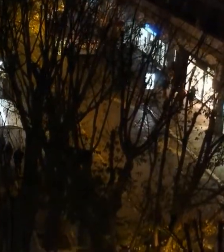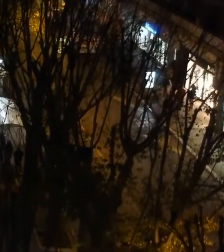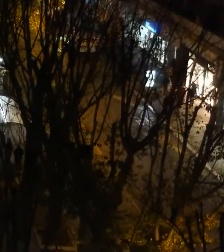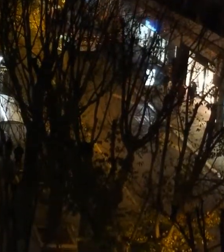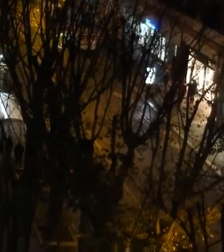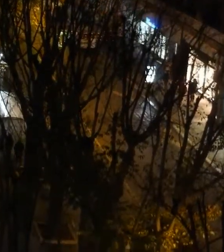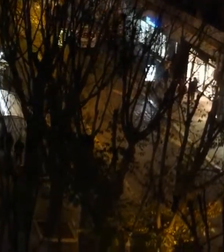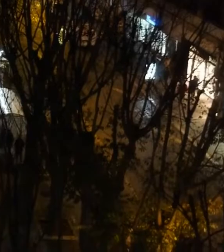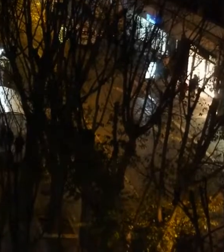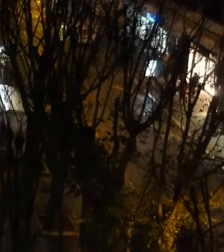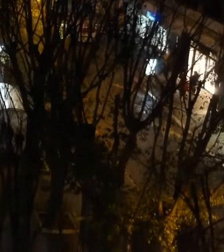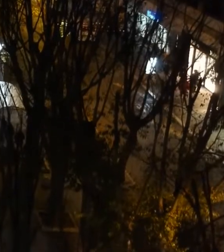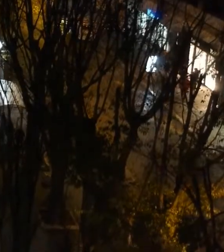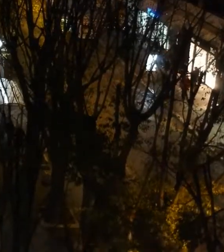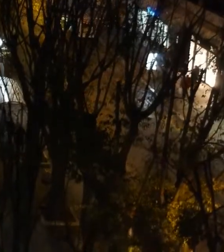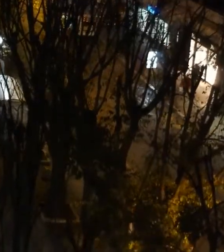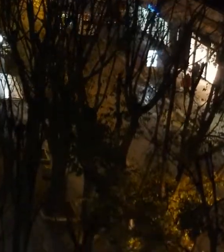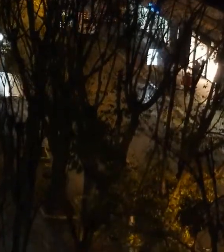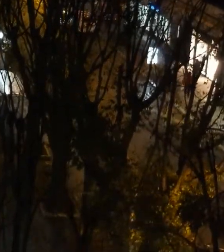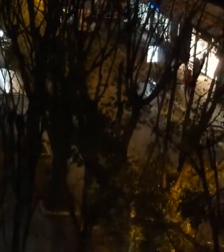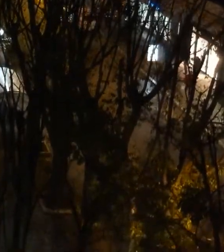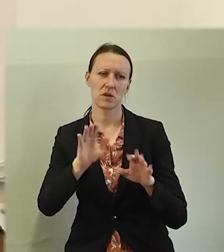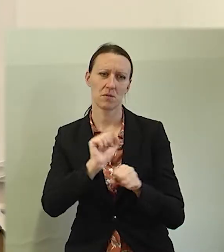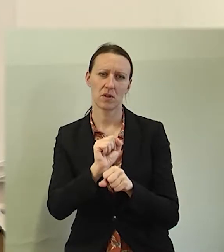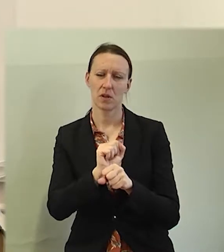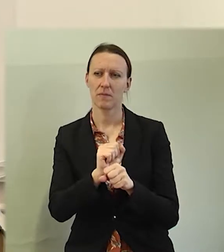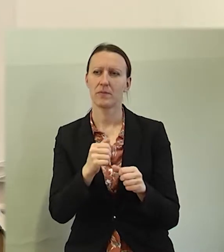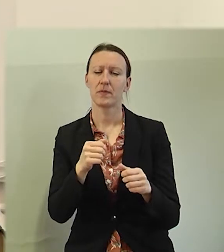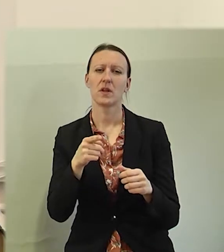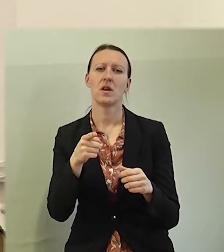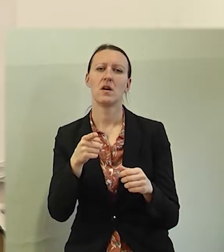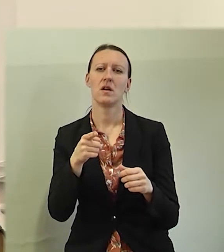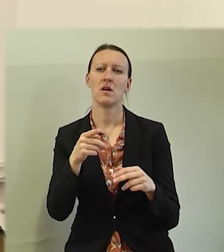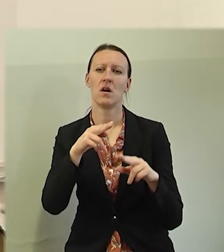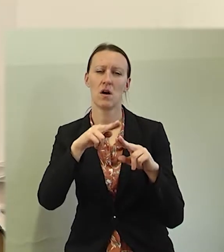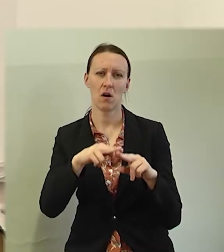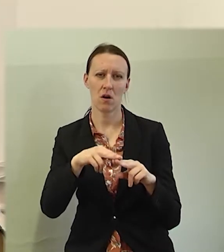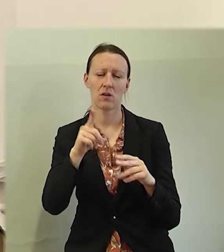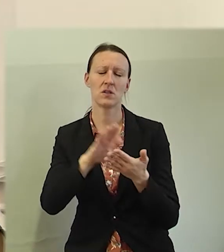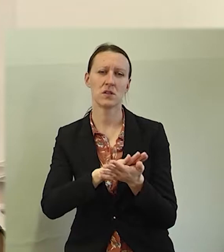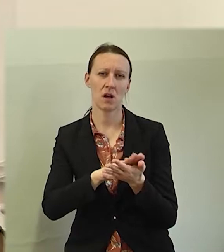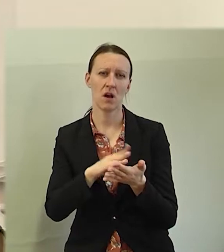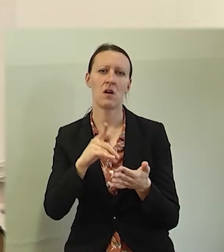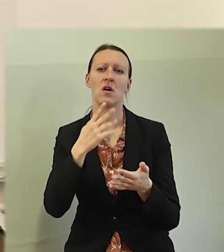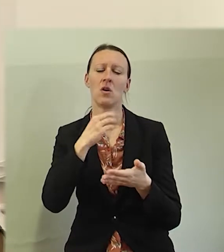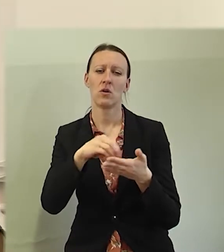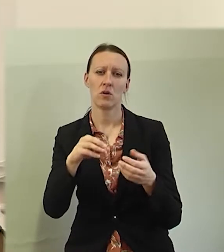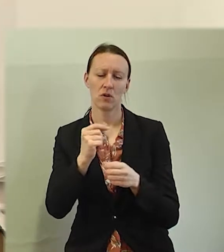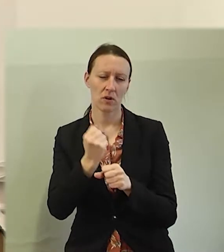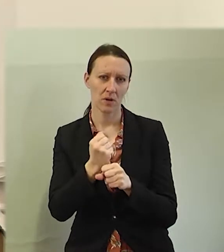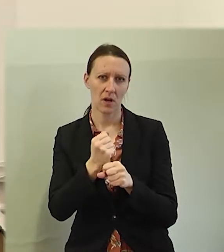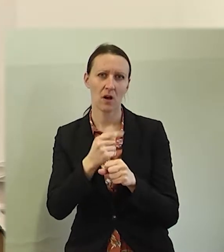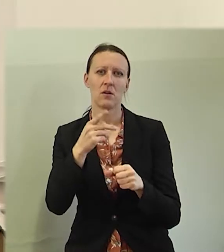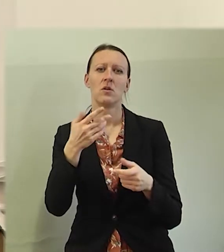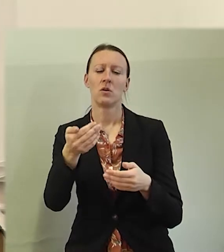su im cijene bile previsoke pa su odustali od samog najma. Ostali su zadovoljni, ugovori su potpisani, oni su